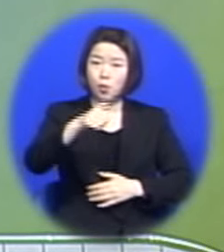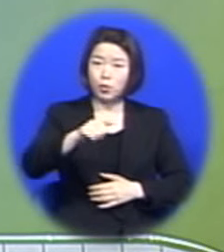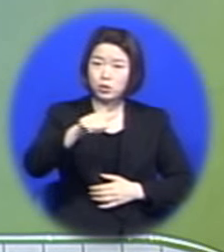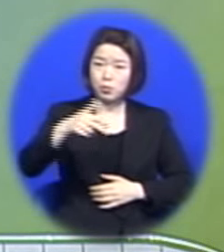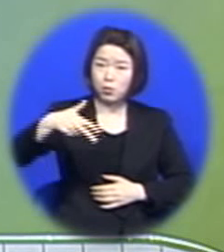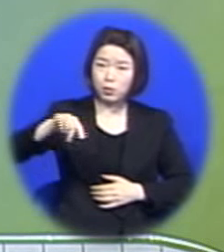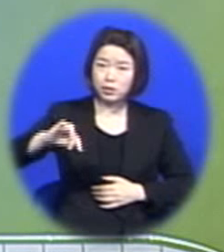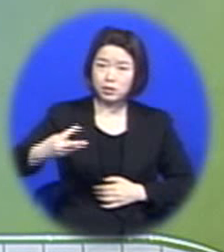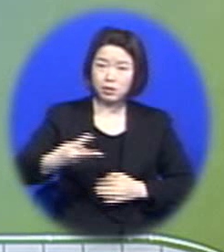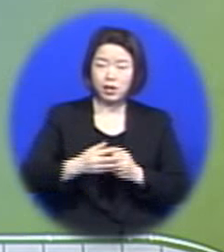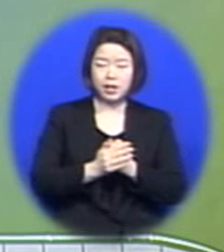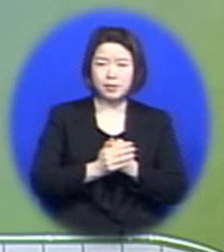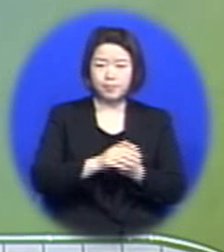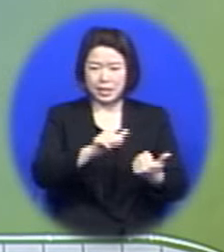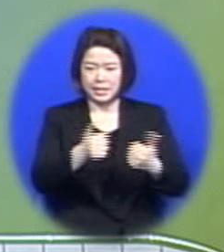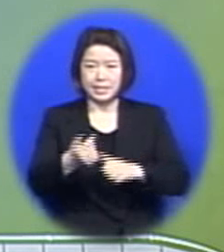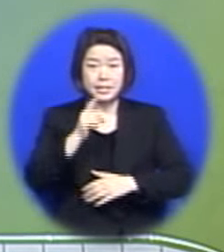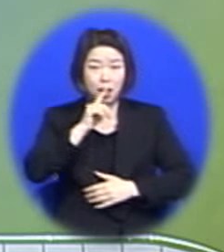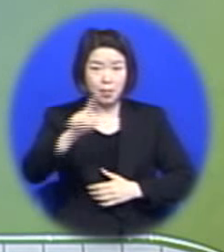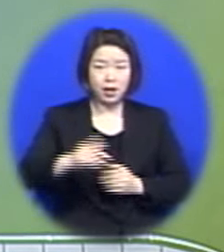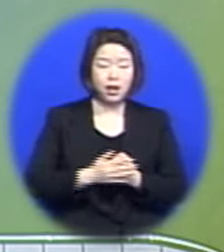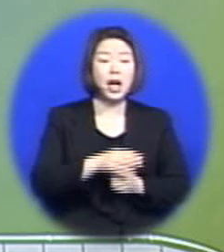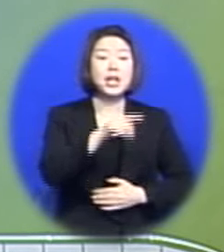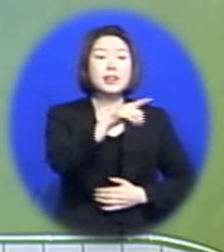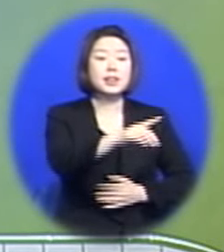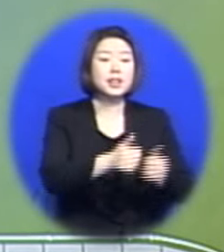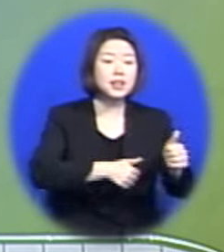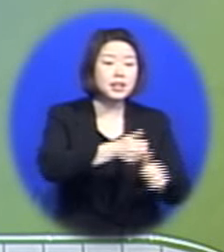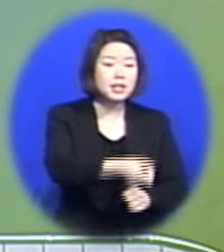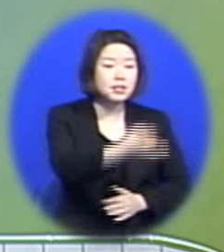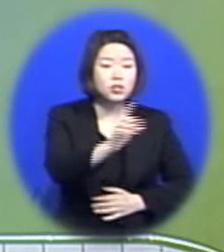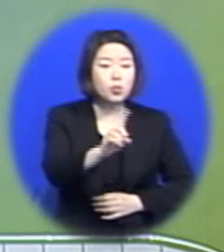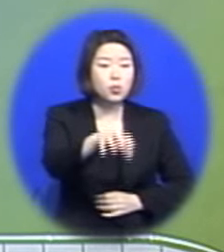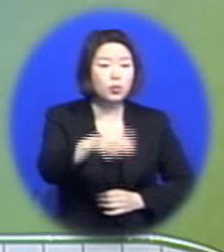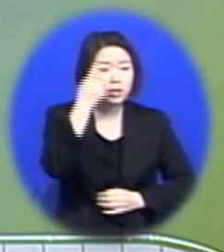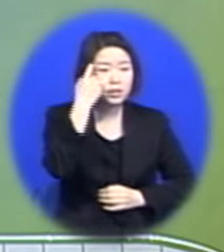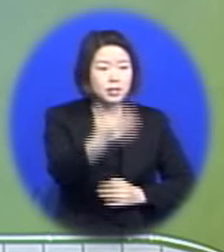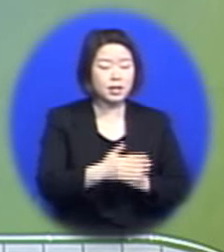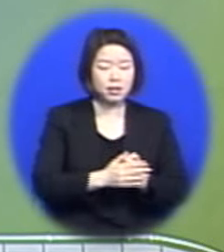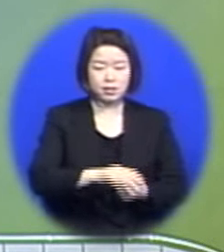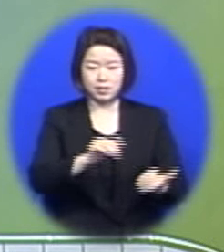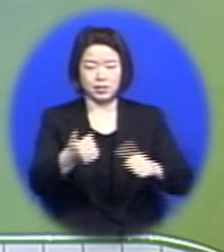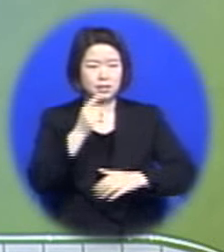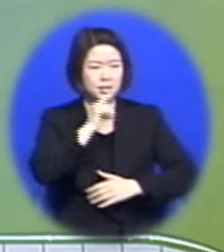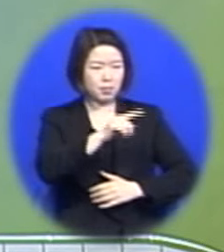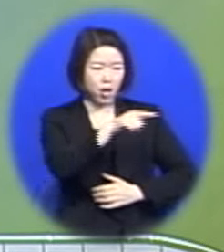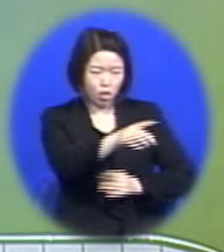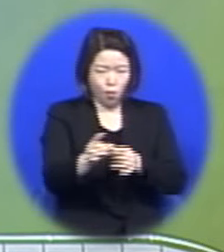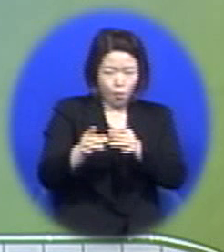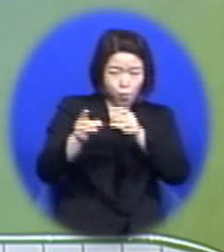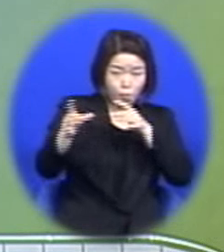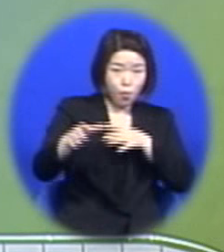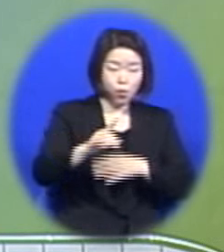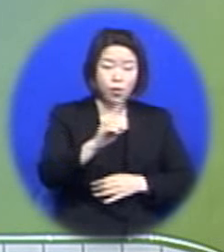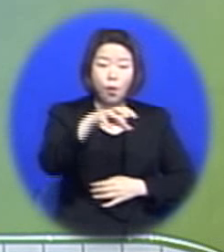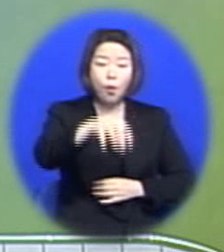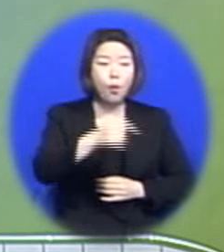55절에 사망아, 너의 승리가 어디 있느냐? 사망아, 내가 쏘는 것이 어디